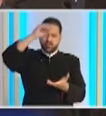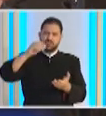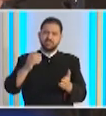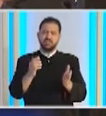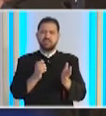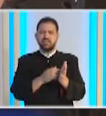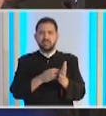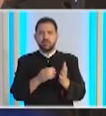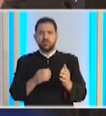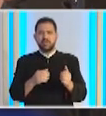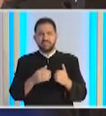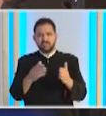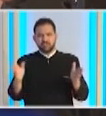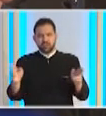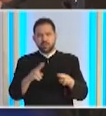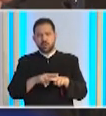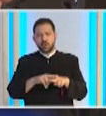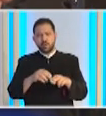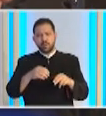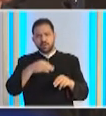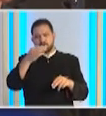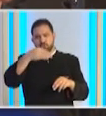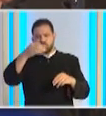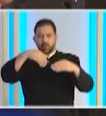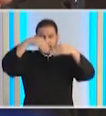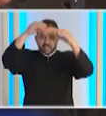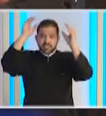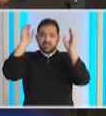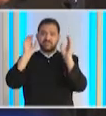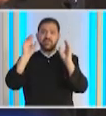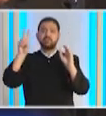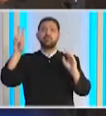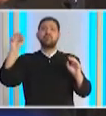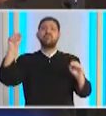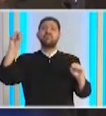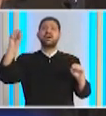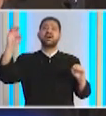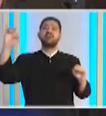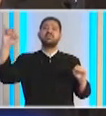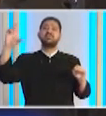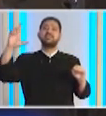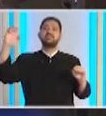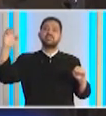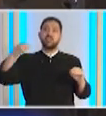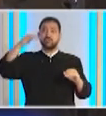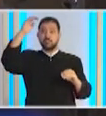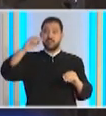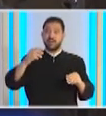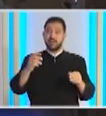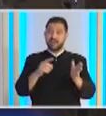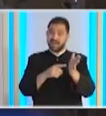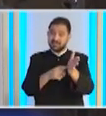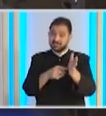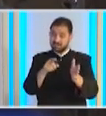duhovnicesc, trebuie să începem, cum spune Sfântul Vasile cel Mare într-o opera sa, Ia seama la tine însuți,